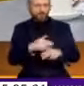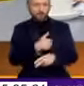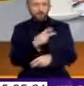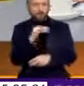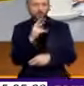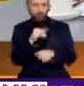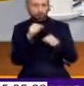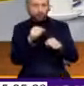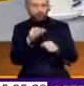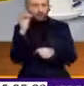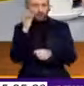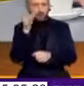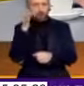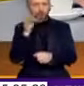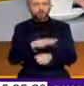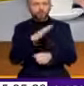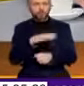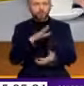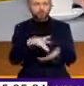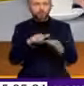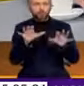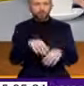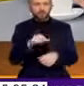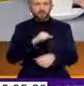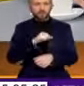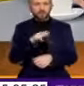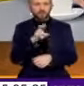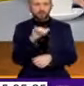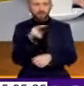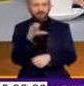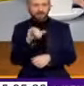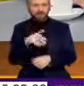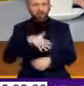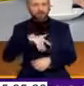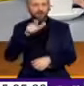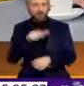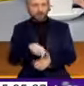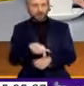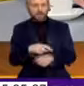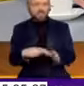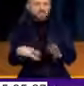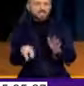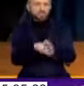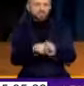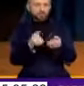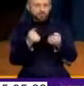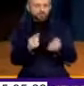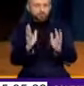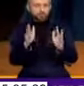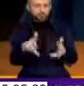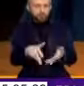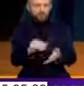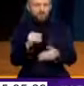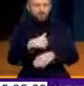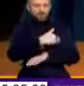Квачку нагадати досвід колишнього міського голови Тбілісі Михайла Саакашвілі, який сів бульдозер і смугу